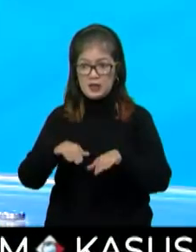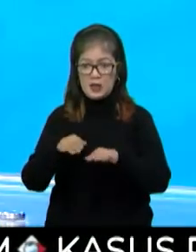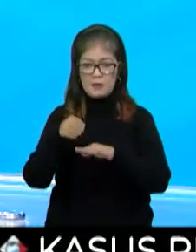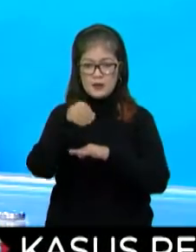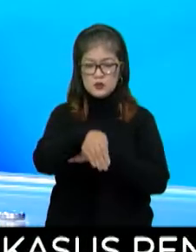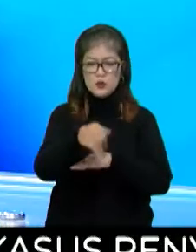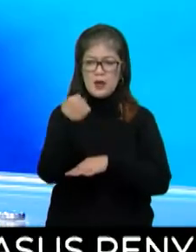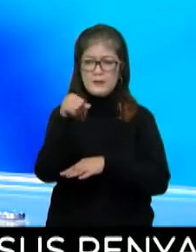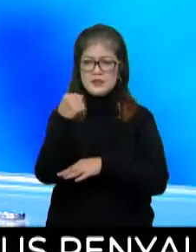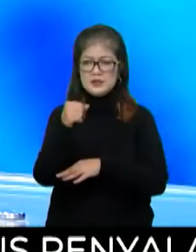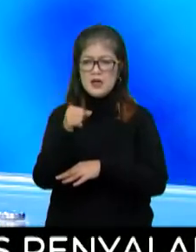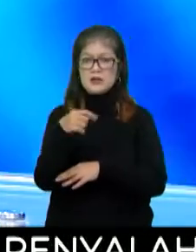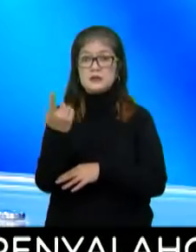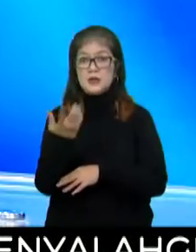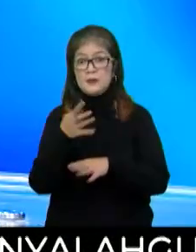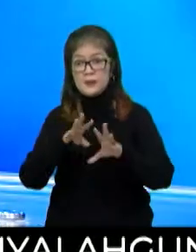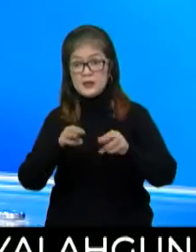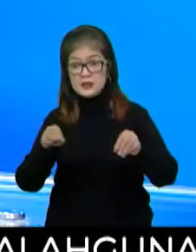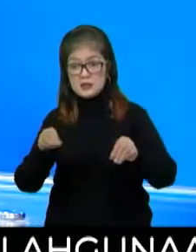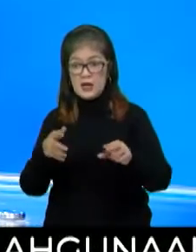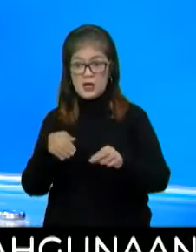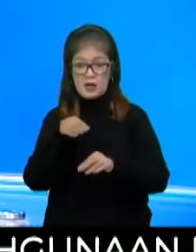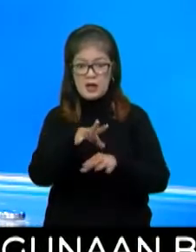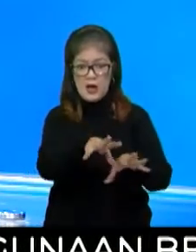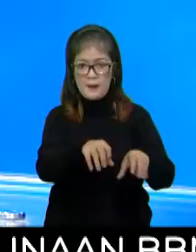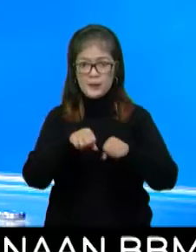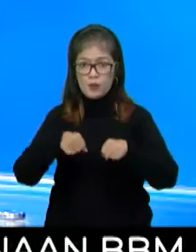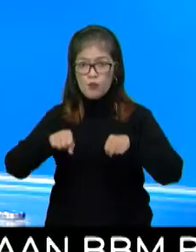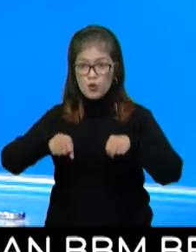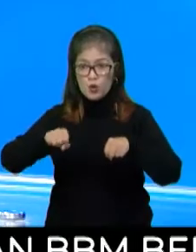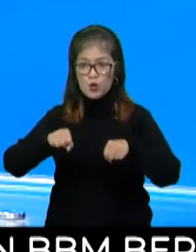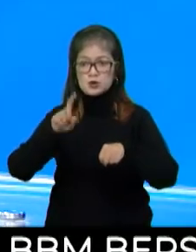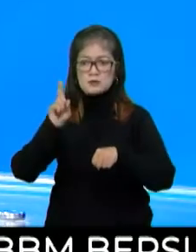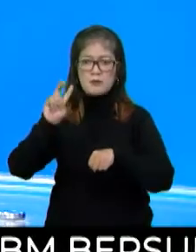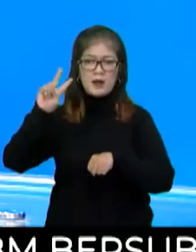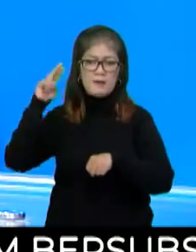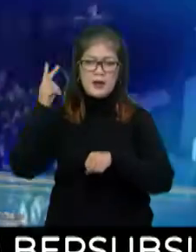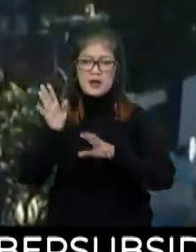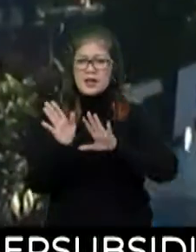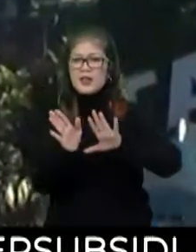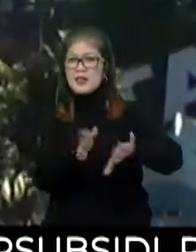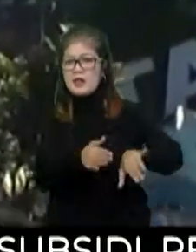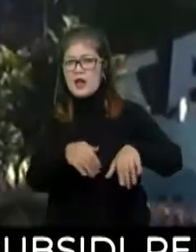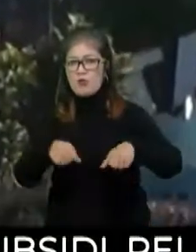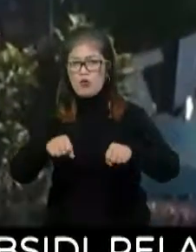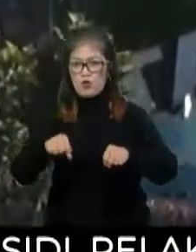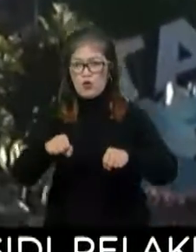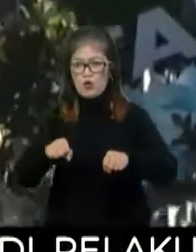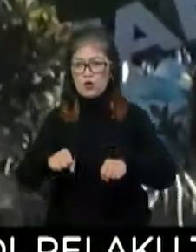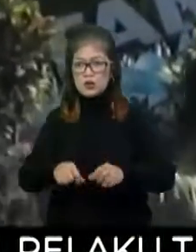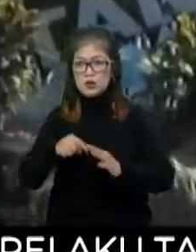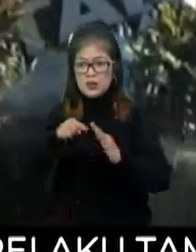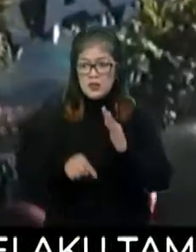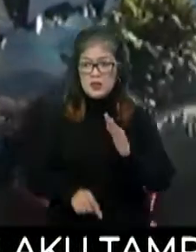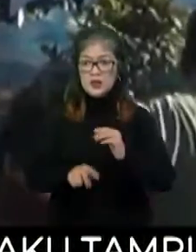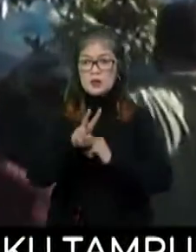kerja, sebagian dari mereka datang untuk mengambil sepeda motor tertinggal di tempat kerja. Akibat ketinggian banjir rob mencapai